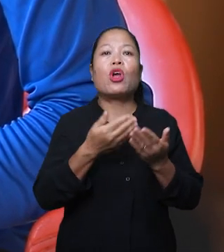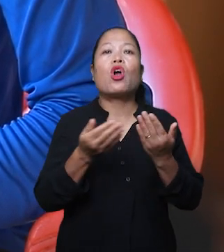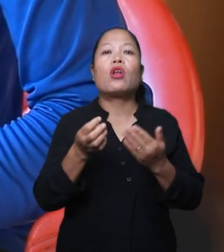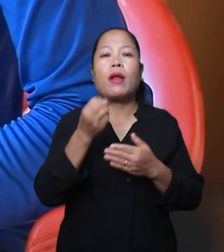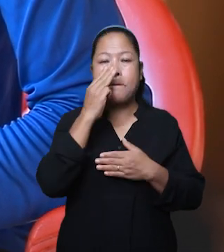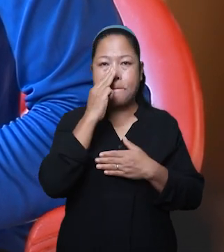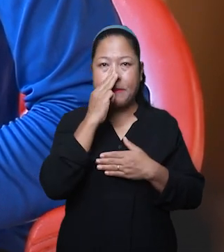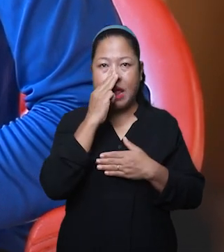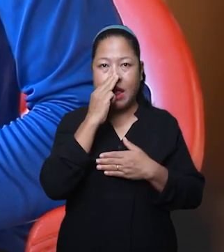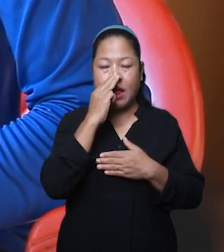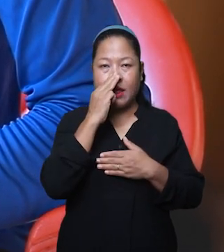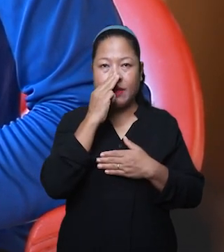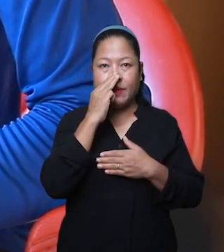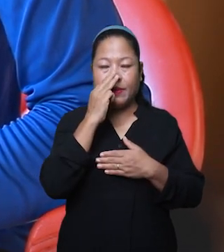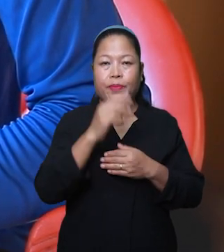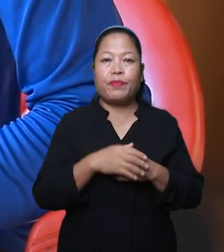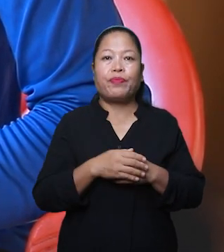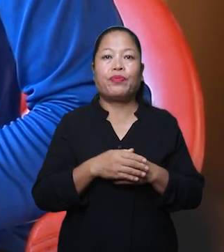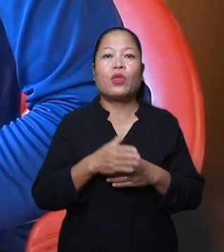थिएँ, पढ्ने क्रममा